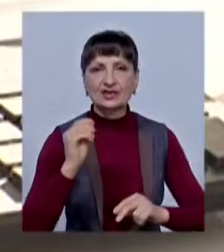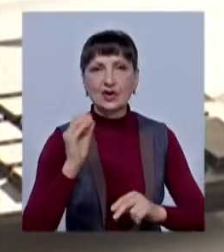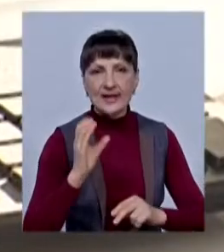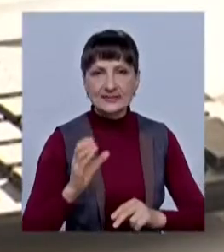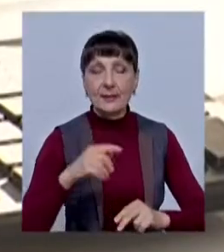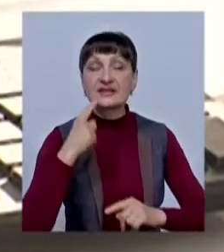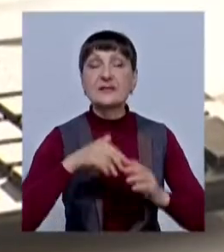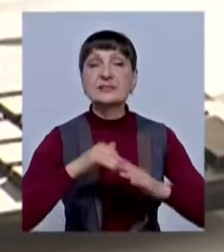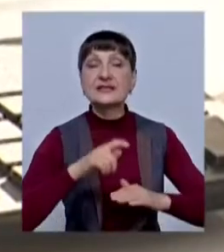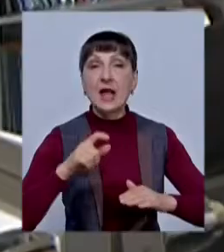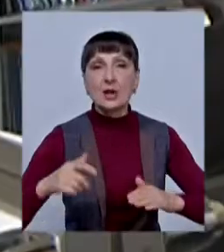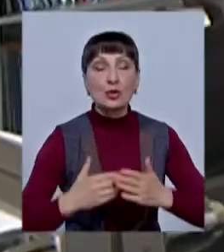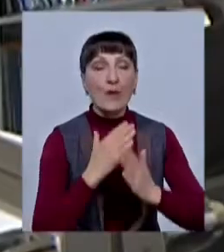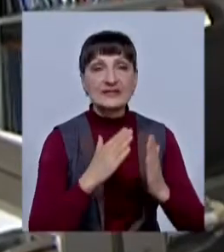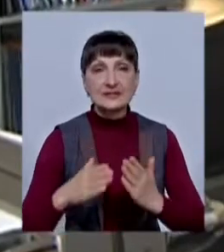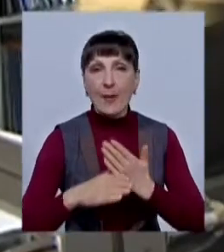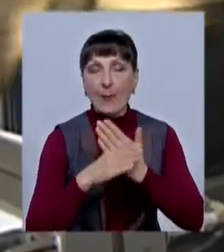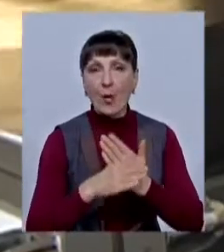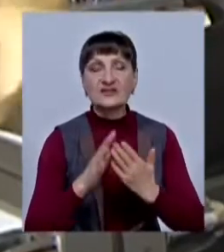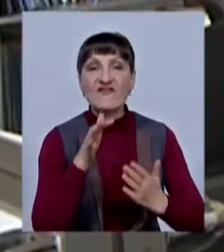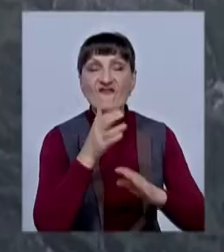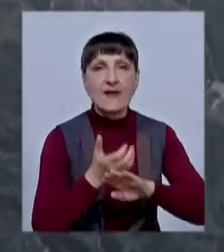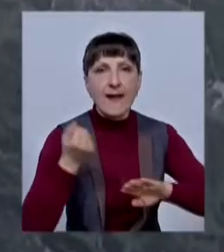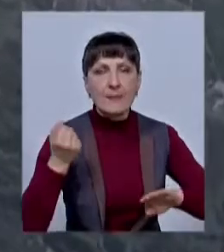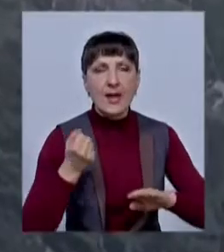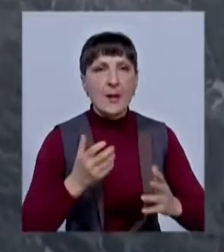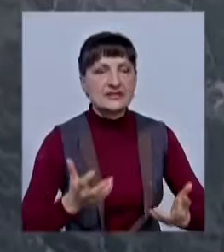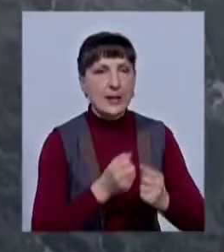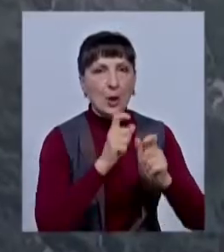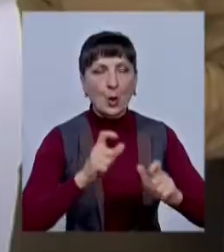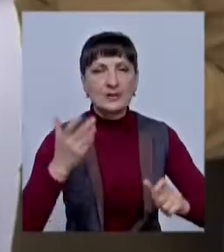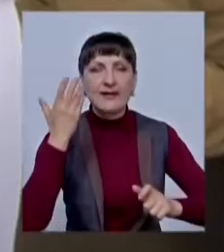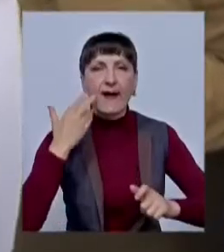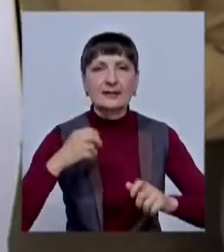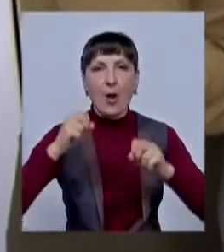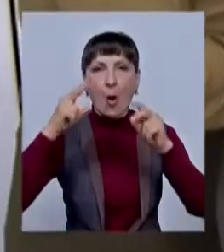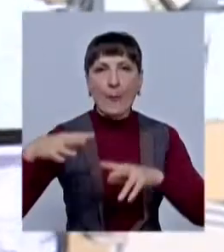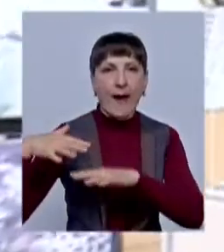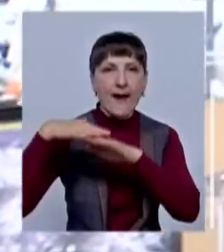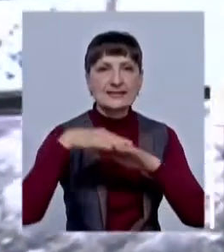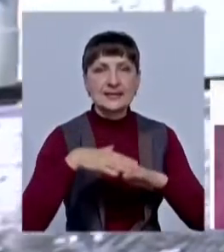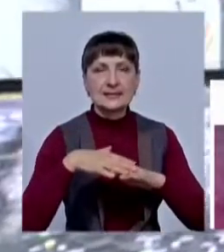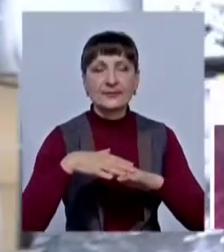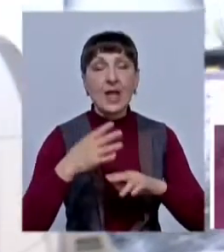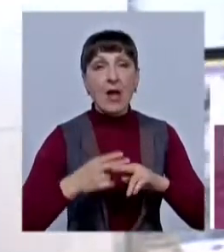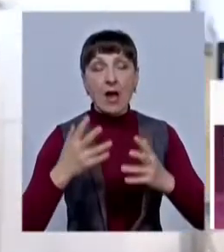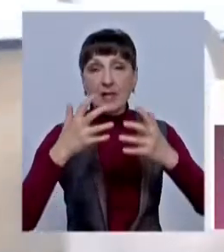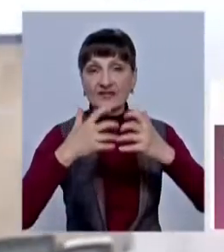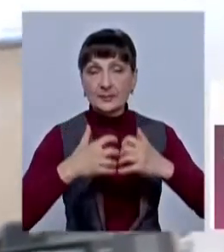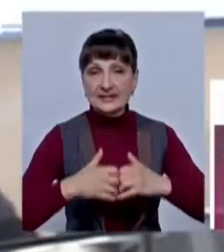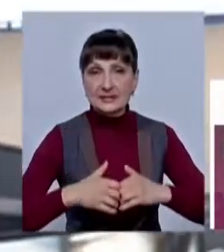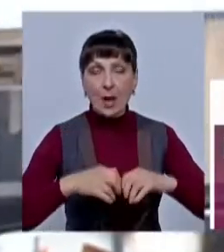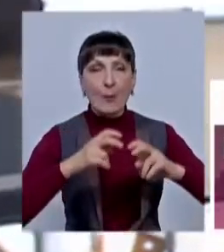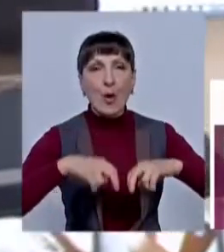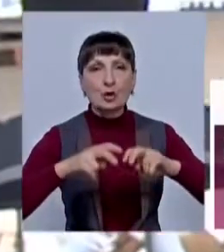словам специалистов, новая система позволяет выиграть время при спасении людей во время надвигающейся угрозы. Это автоматизированная система